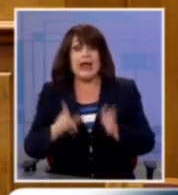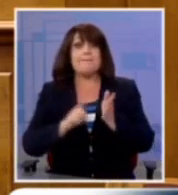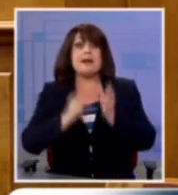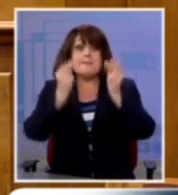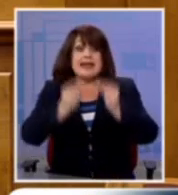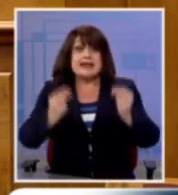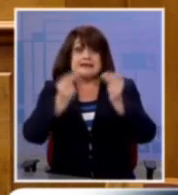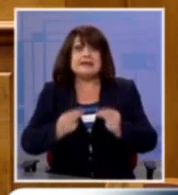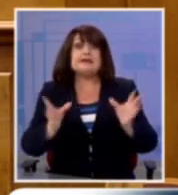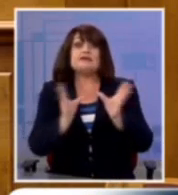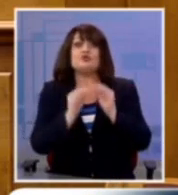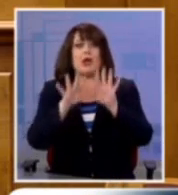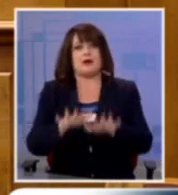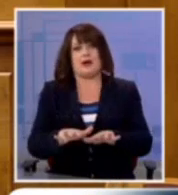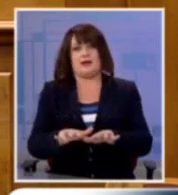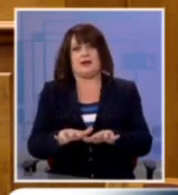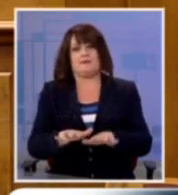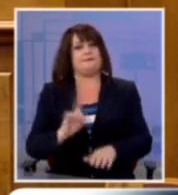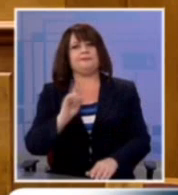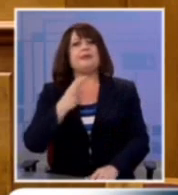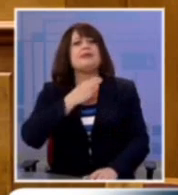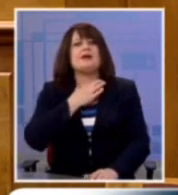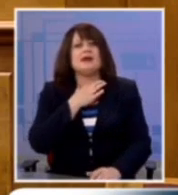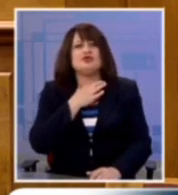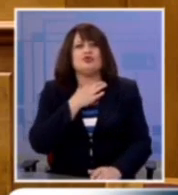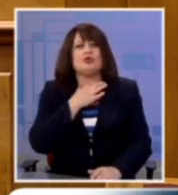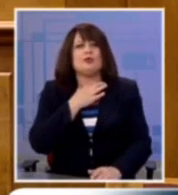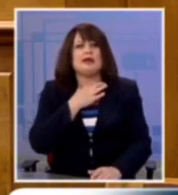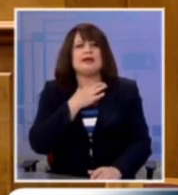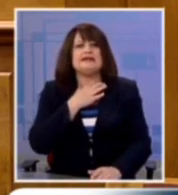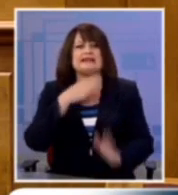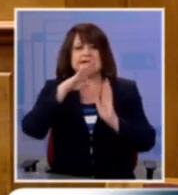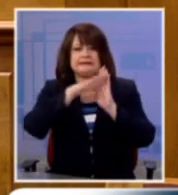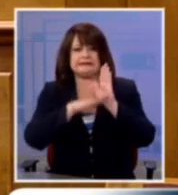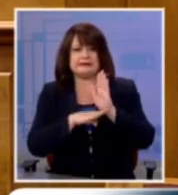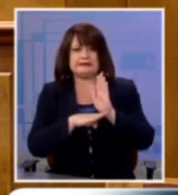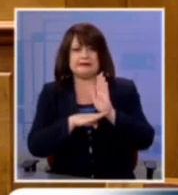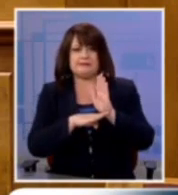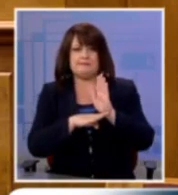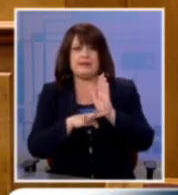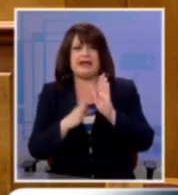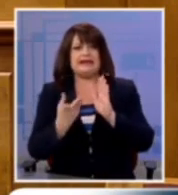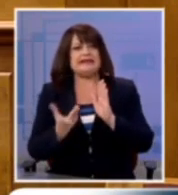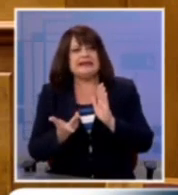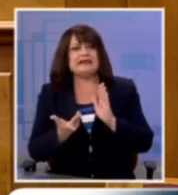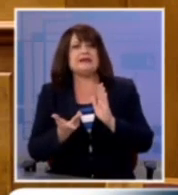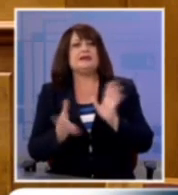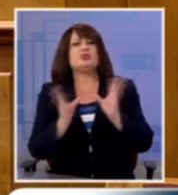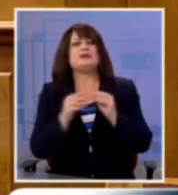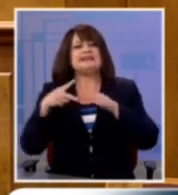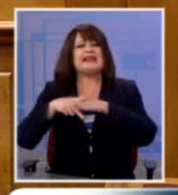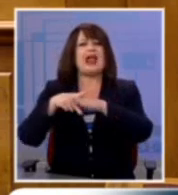το ζήτημα της ανεργίας. Δεν χρειαζόμαστε ένα σύστημα, χρηματοπιστωτικό σύστημα